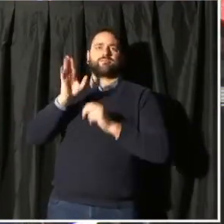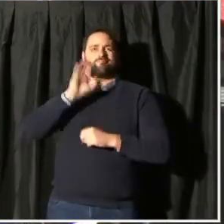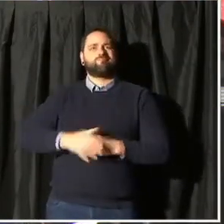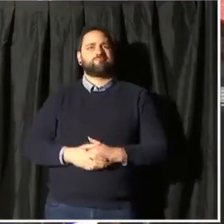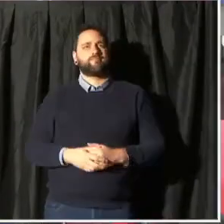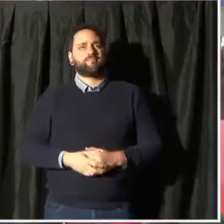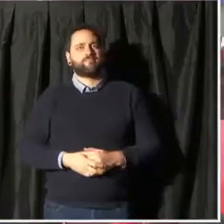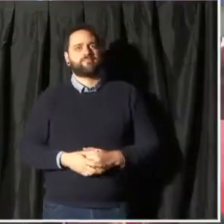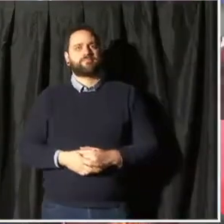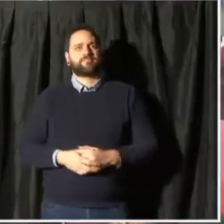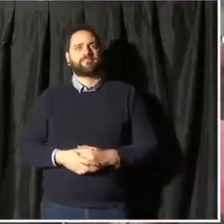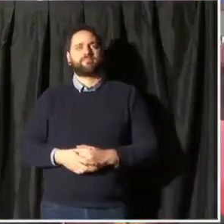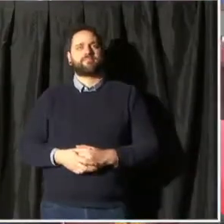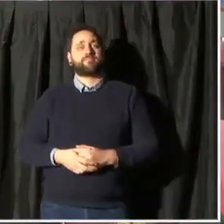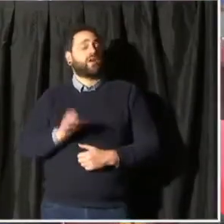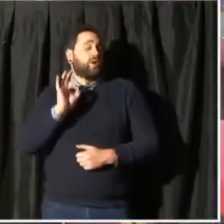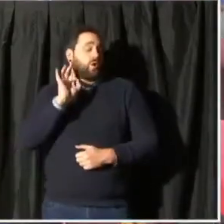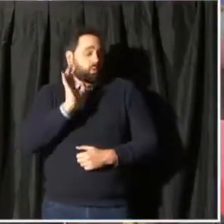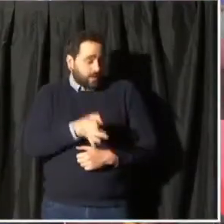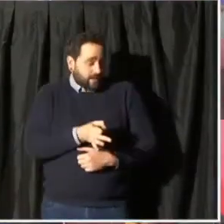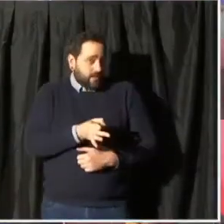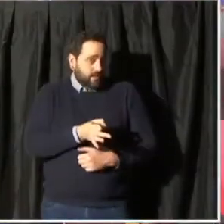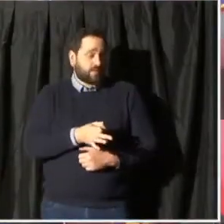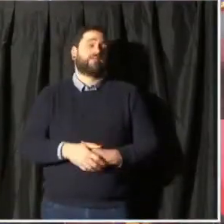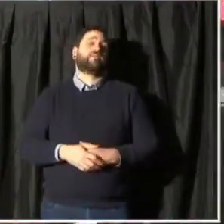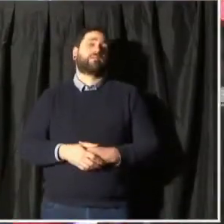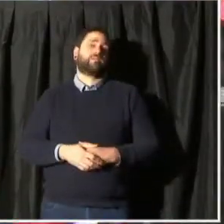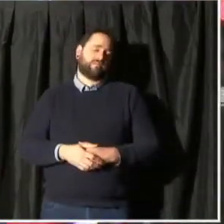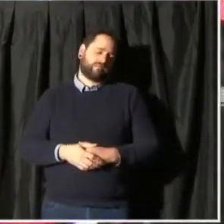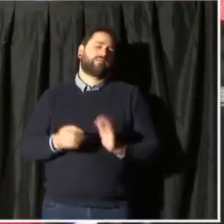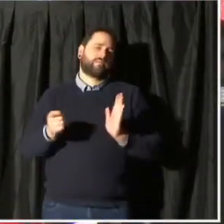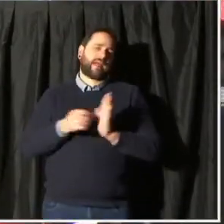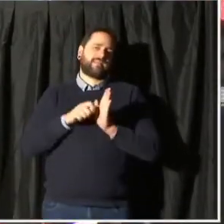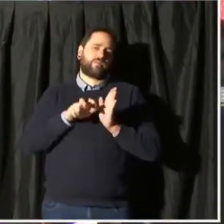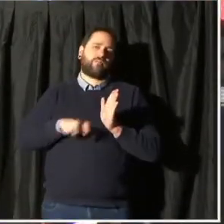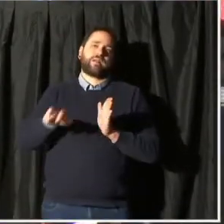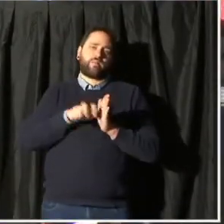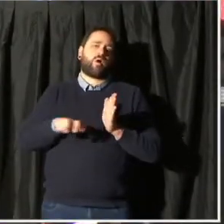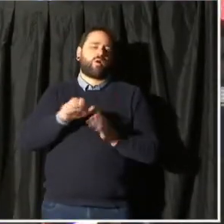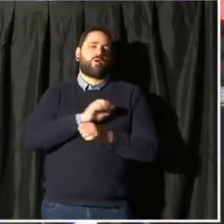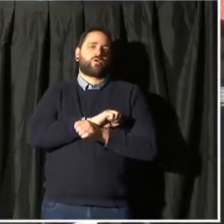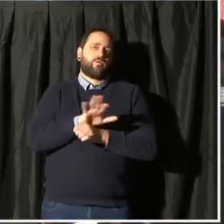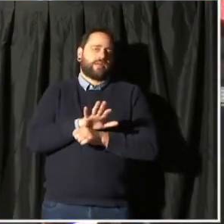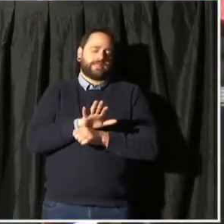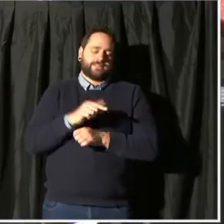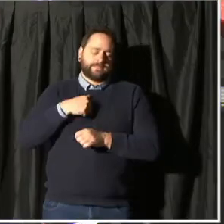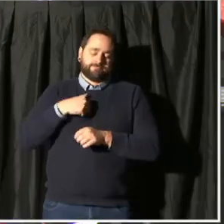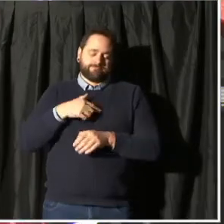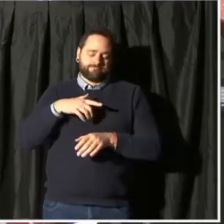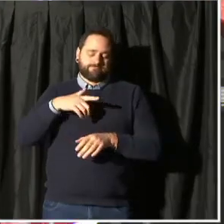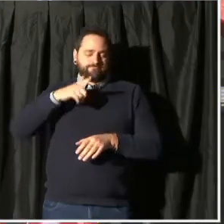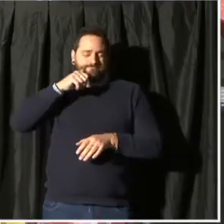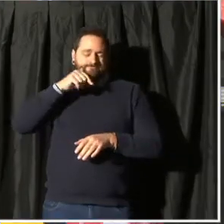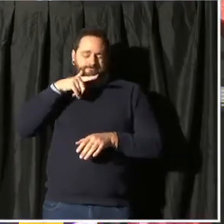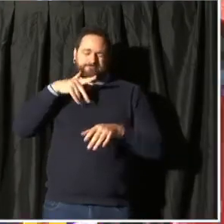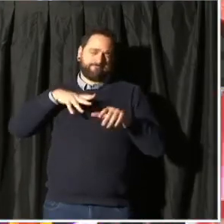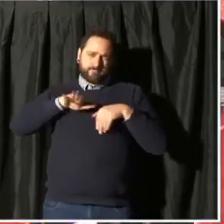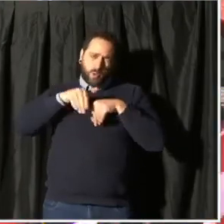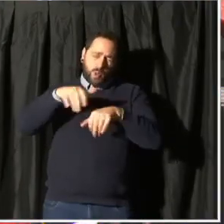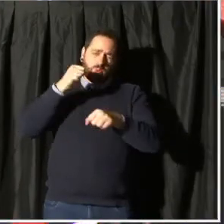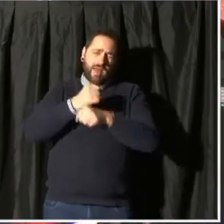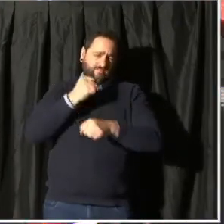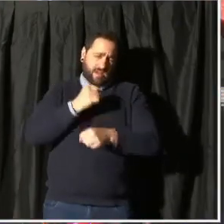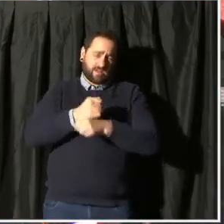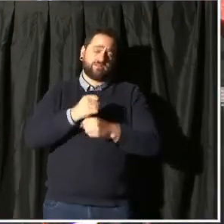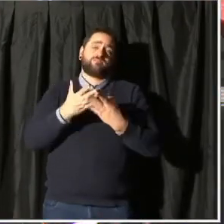avant oui nous avons été en première ligne pendant tout le temps de coheed et nous avons beaucoup travaillé et